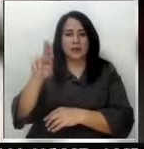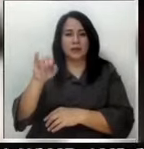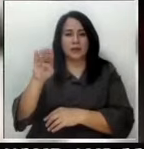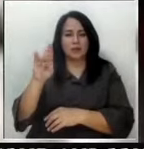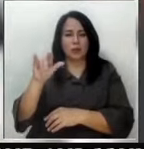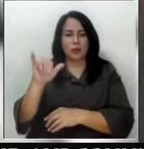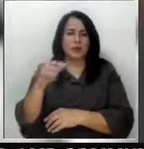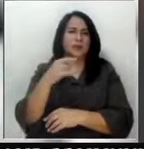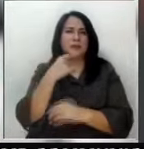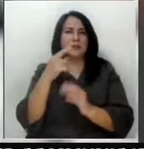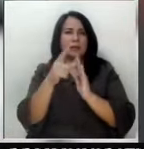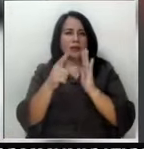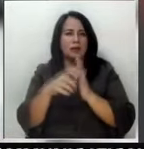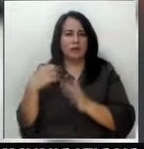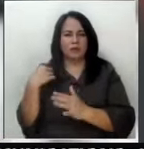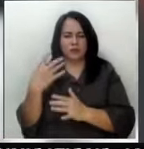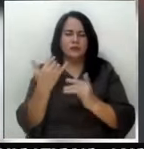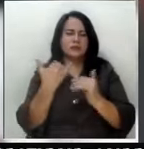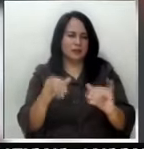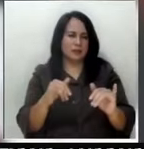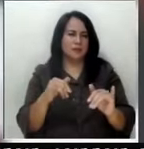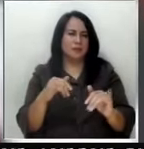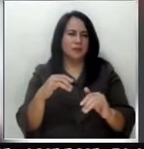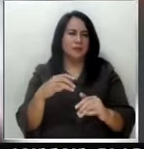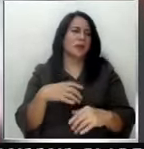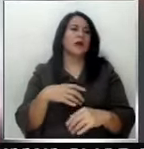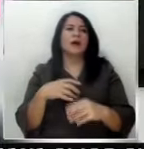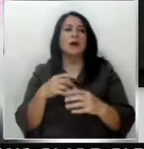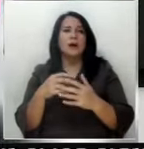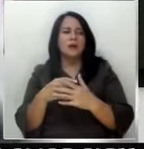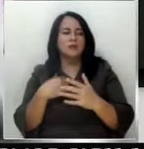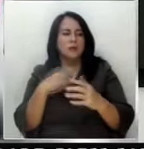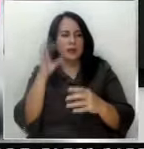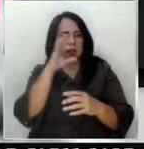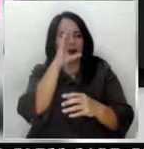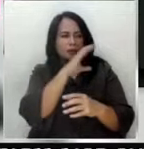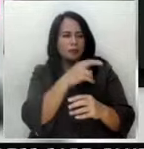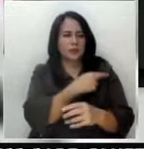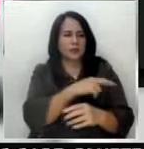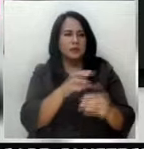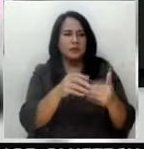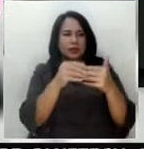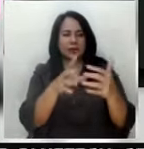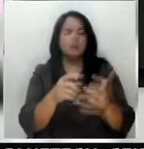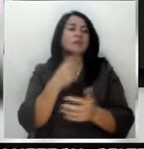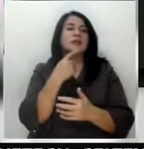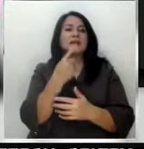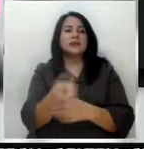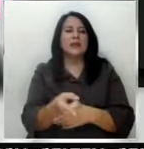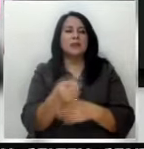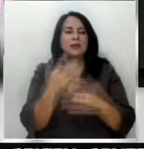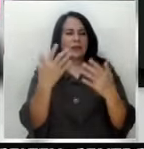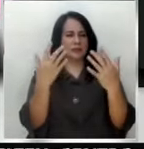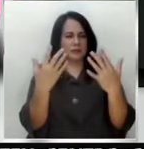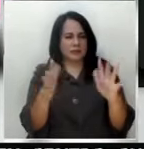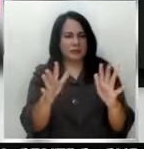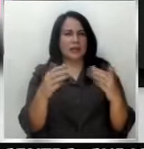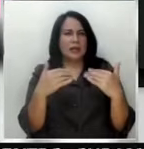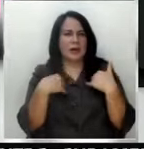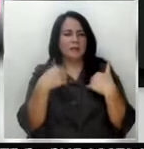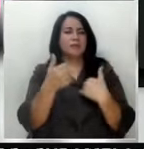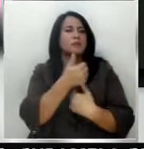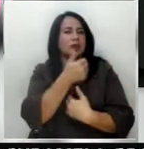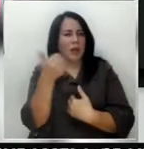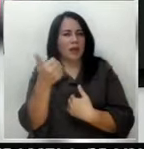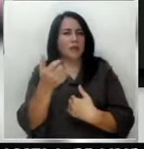network, pinahahabol pa rin na makabayon block ang religious leader. Porque sinabi na meron na daw iba na